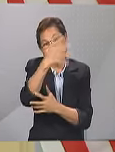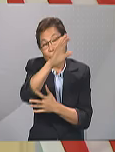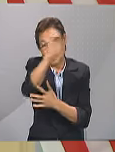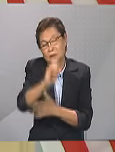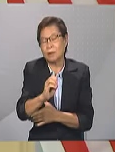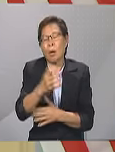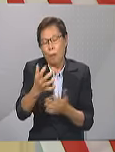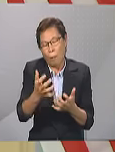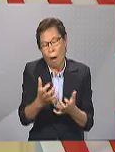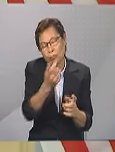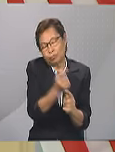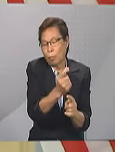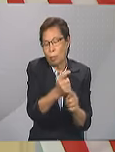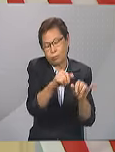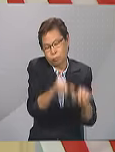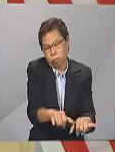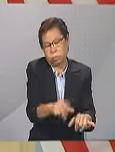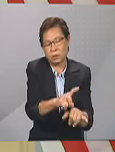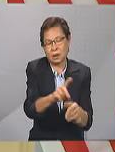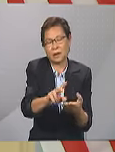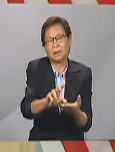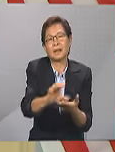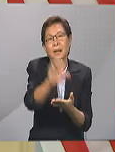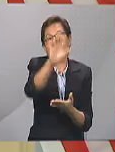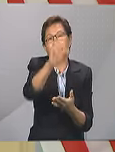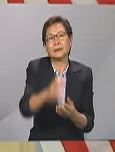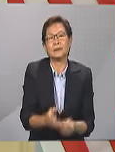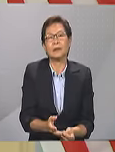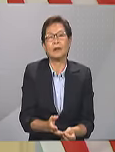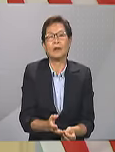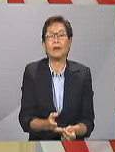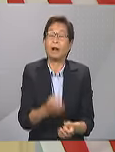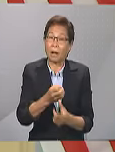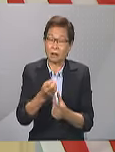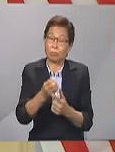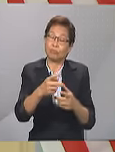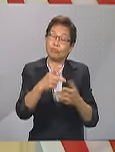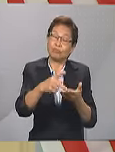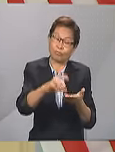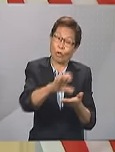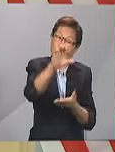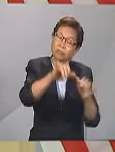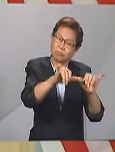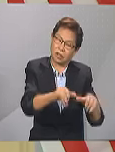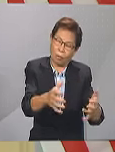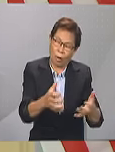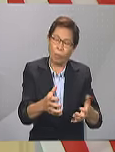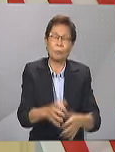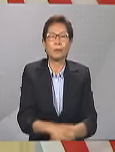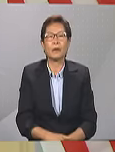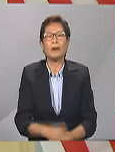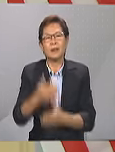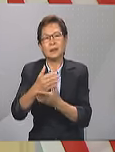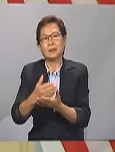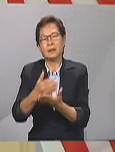memilih untuk kekar tinggal di kempez ataupun koleksi masing-masing dan bagi